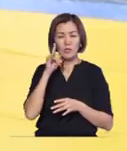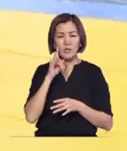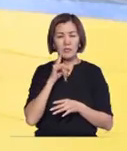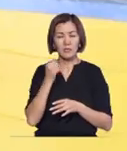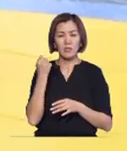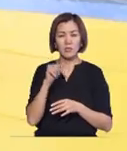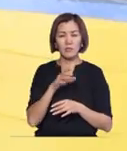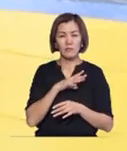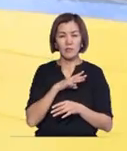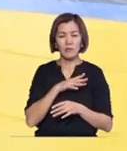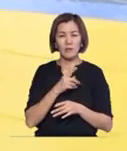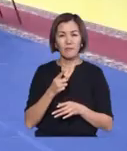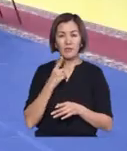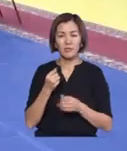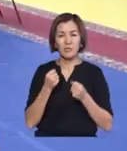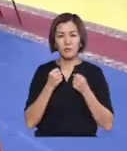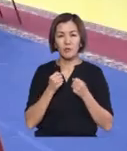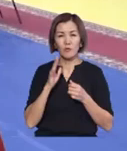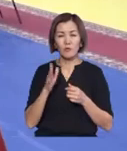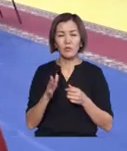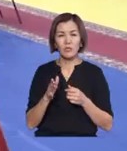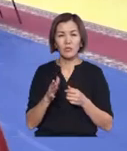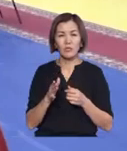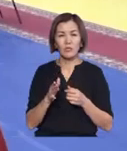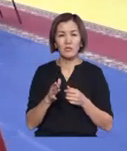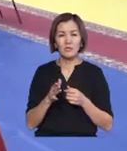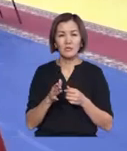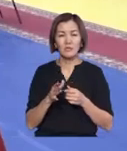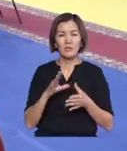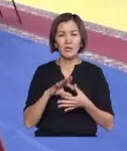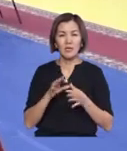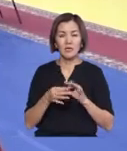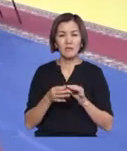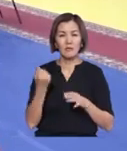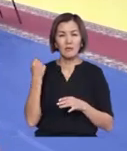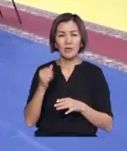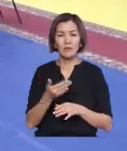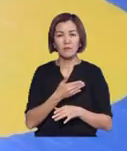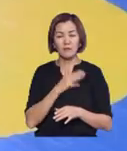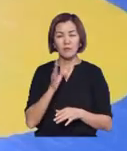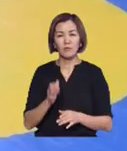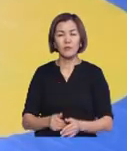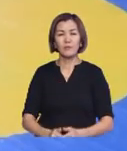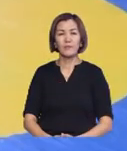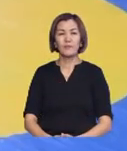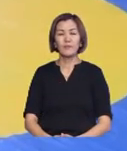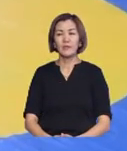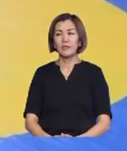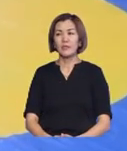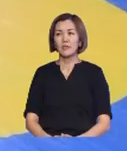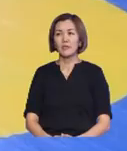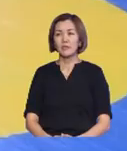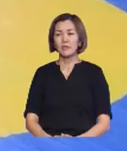жүлдегері және мастер спорта. Болашақта мен әлем чемпион болғым келеді. Белбеу кетсе де